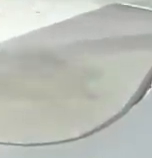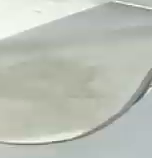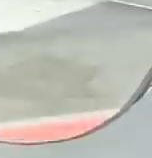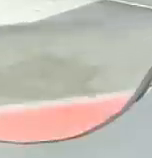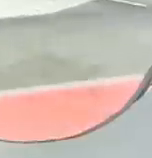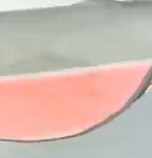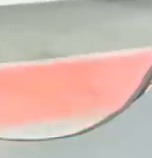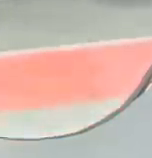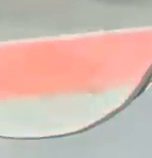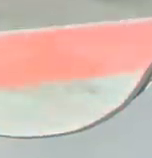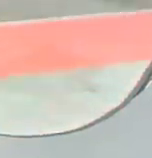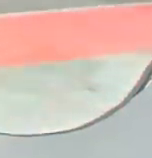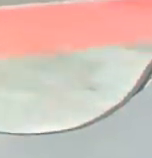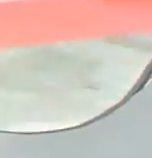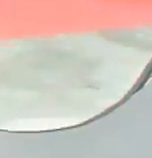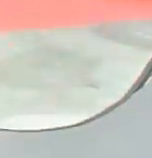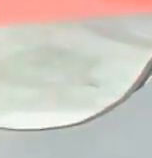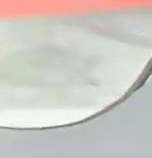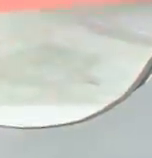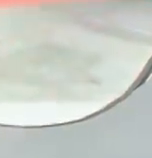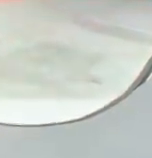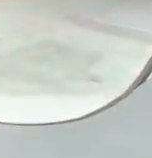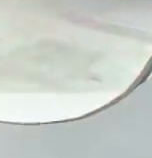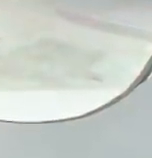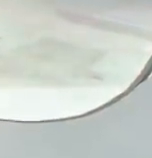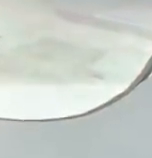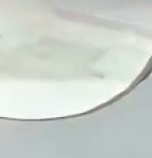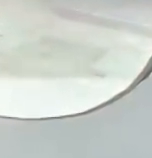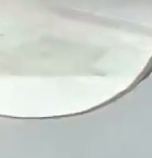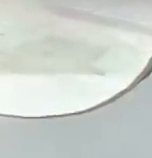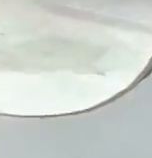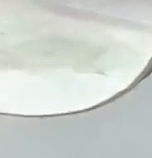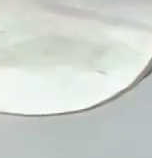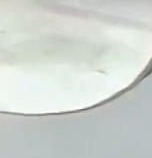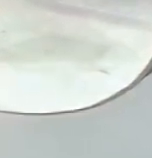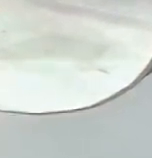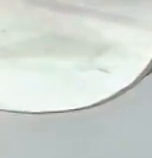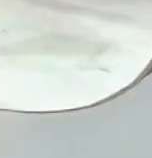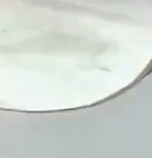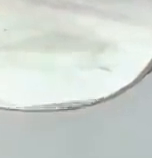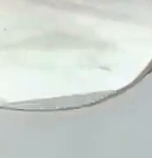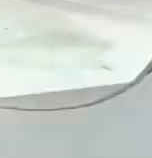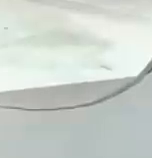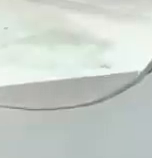6,969 naman ang nadagdag sa mga gumaling. Sa kabuuan,